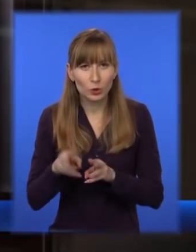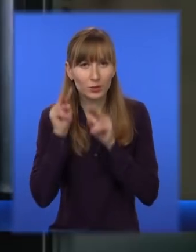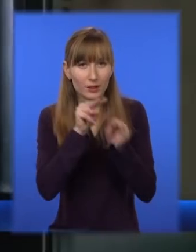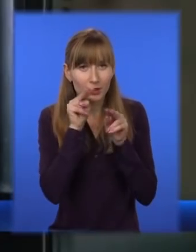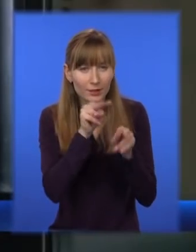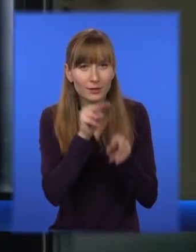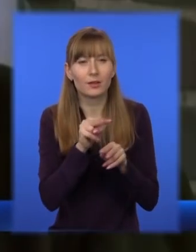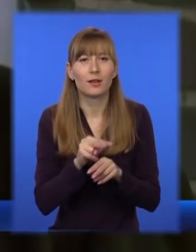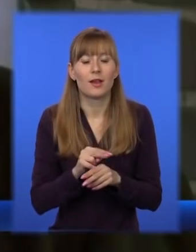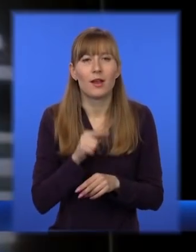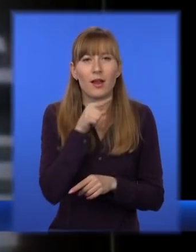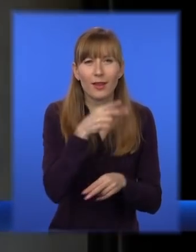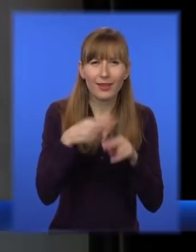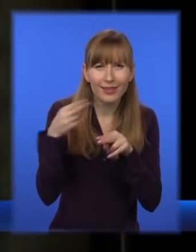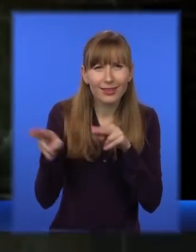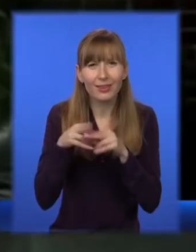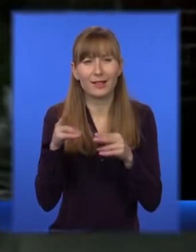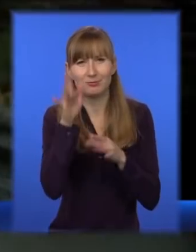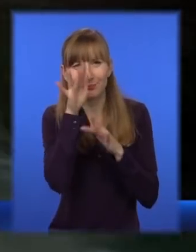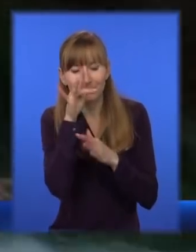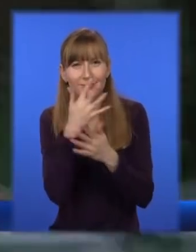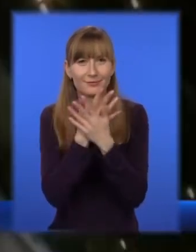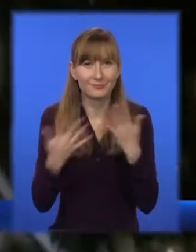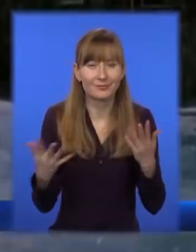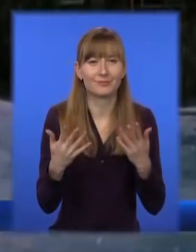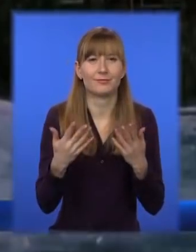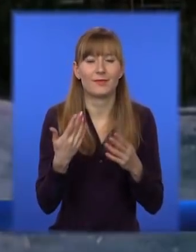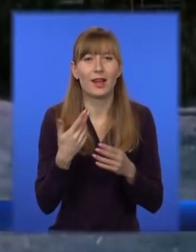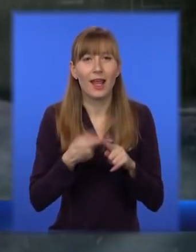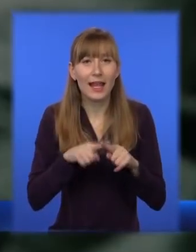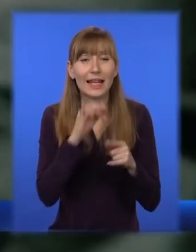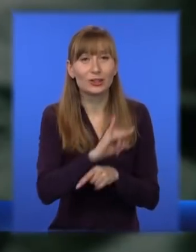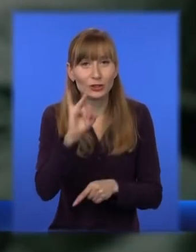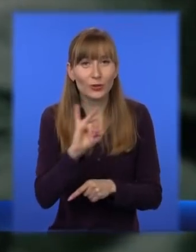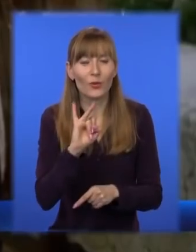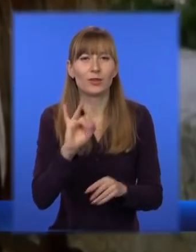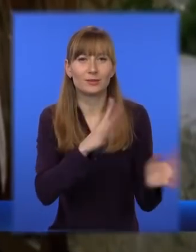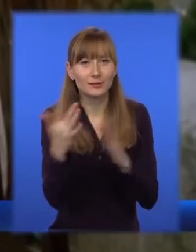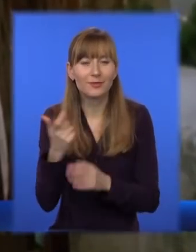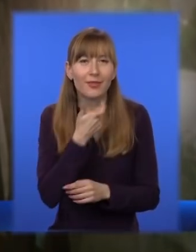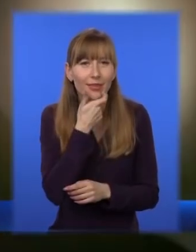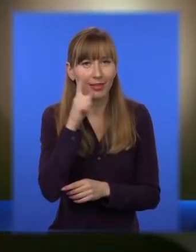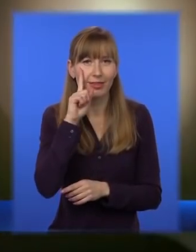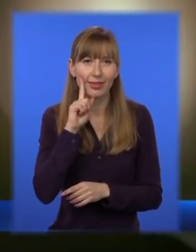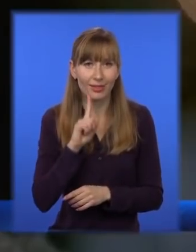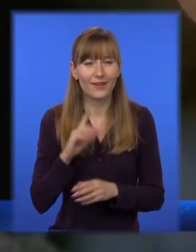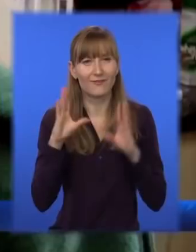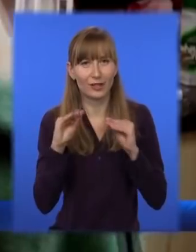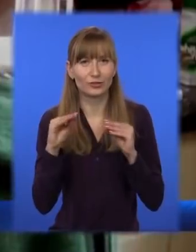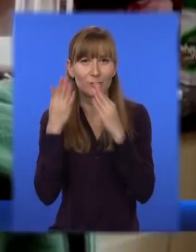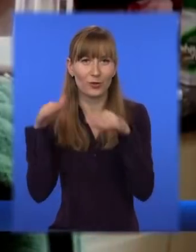бандити». Неймовірні пригоди, кумедні витівки та влучні жарти. Цю приємну історію хочеться дивитись ввечері біля